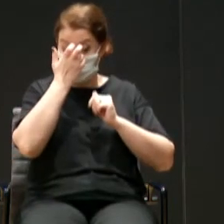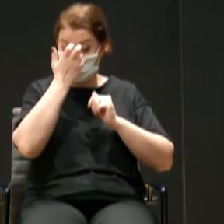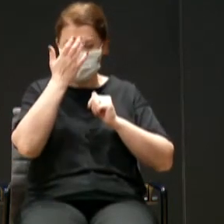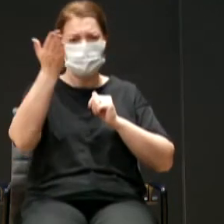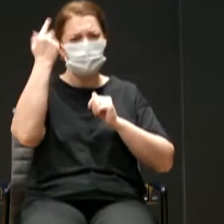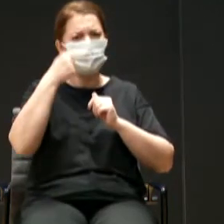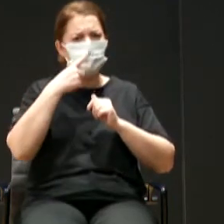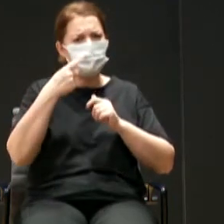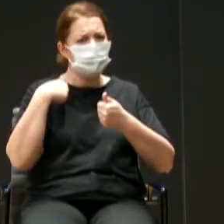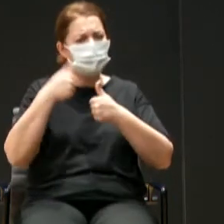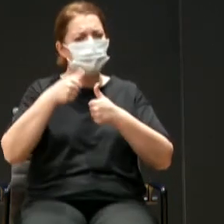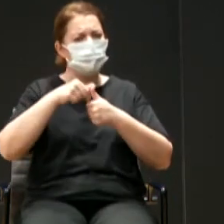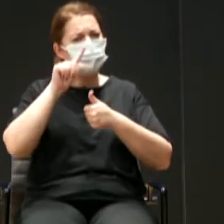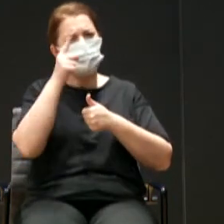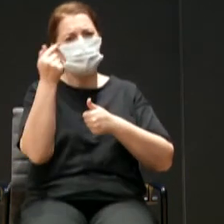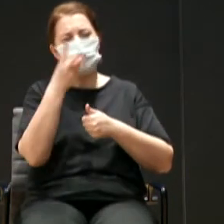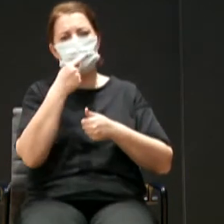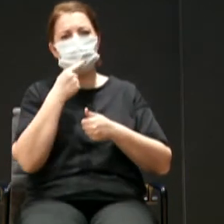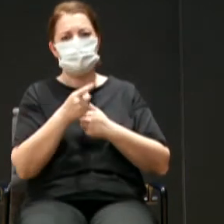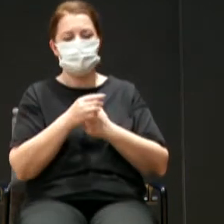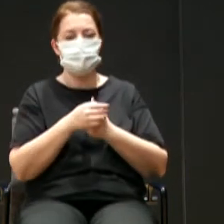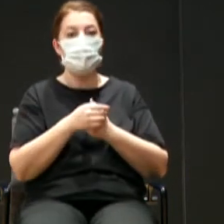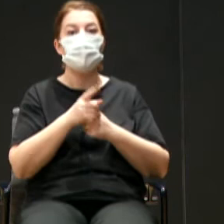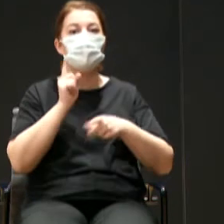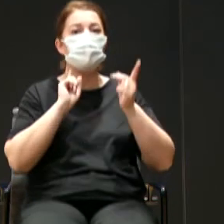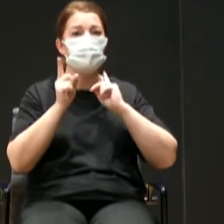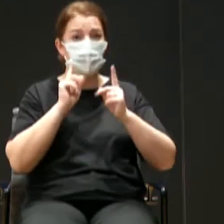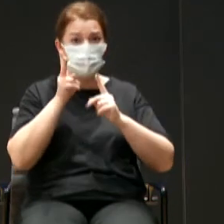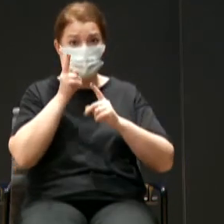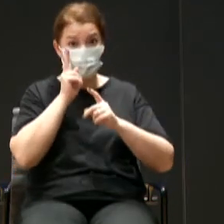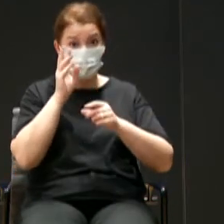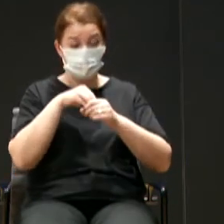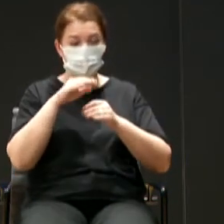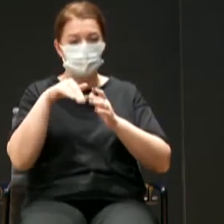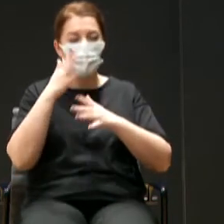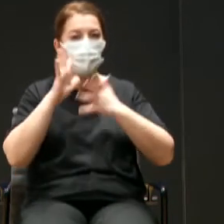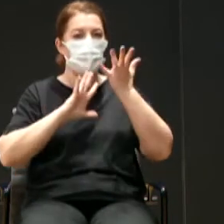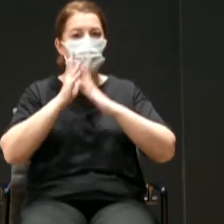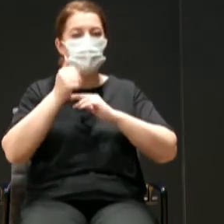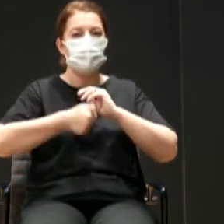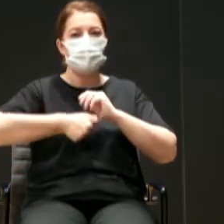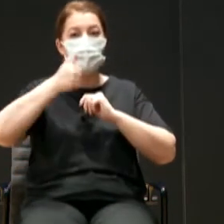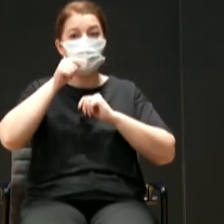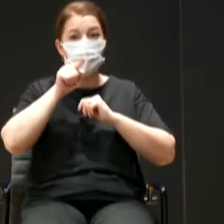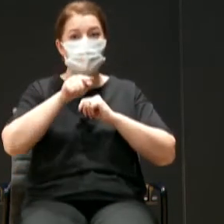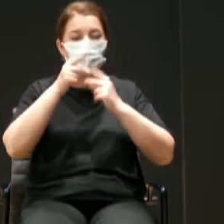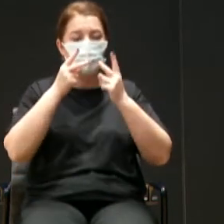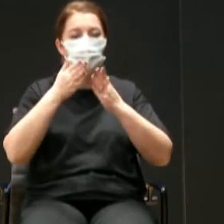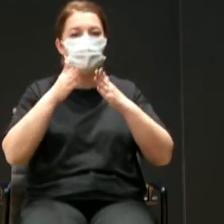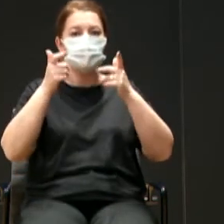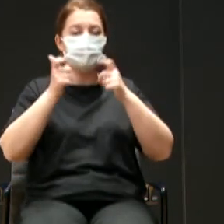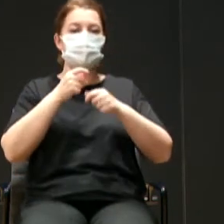söylüyorum. O alan mahkemelikti. Mahkeme sonuçlandıktan sonra Orman Bakanlığı burayı